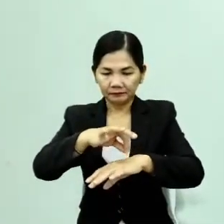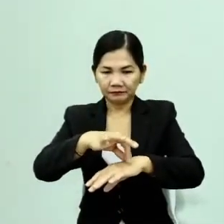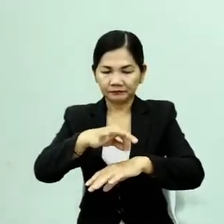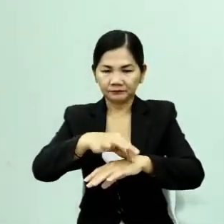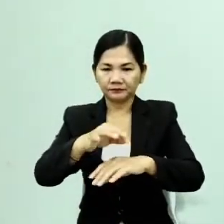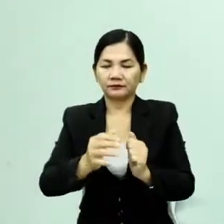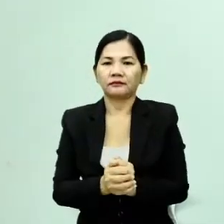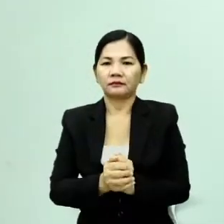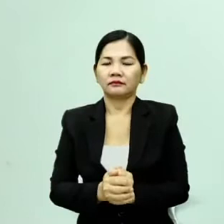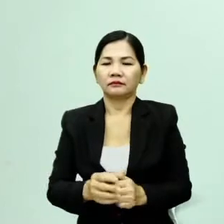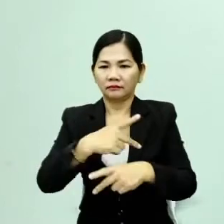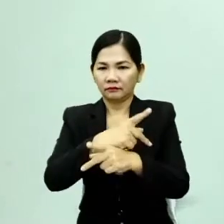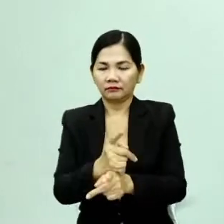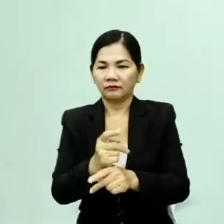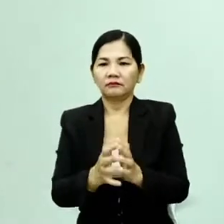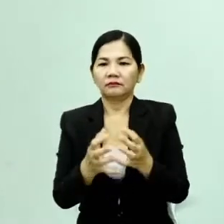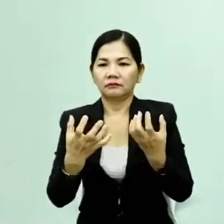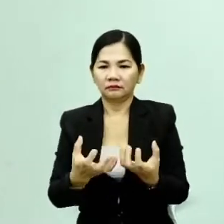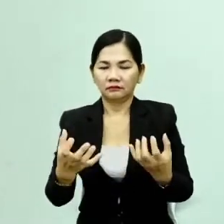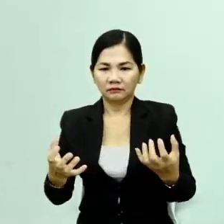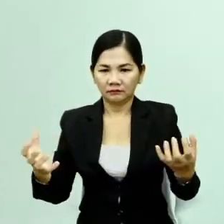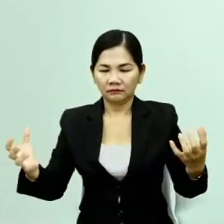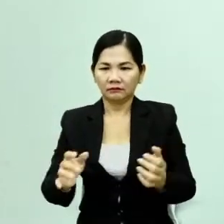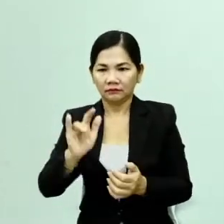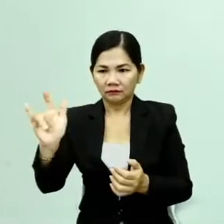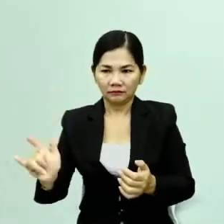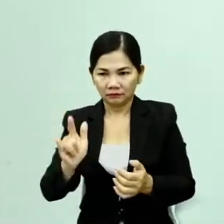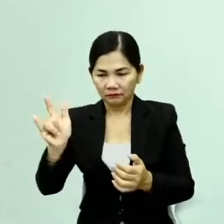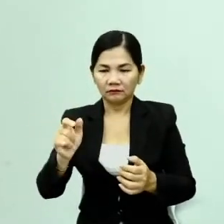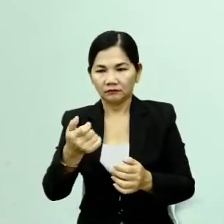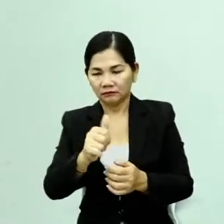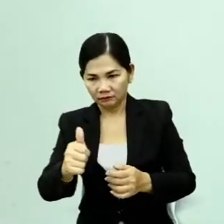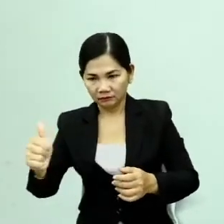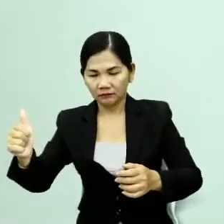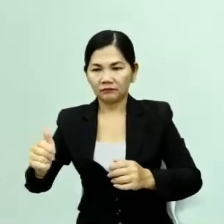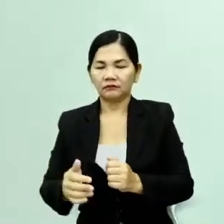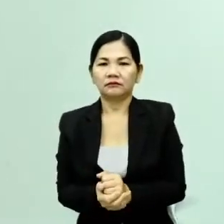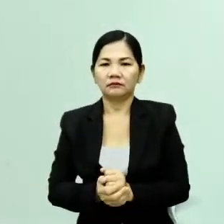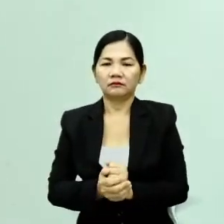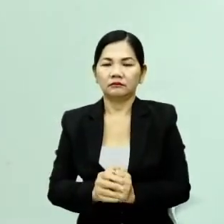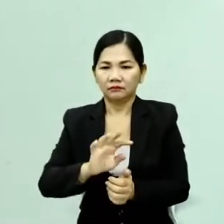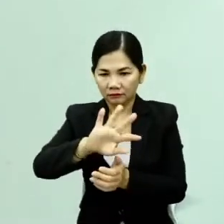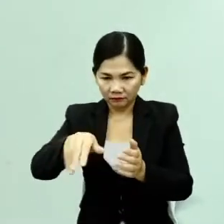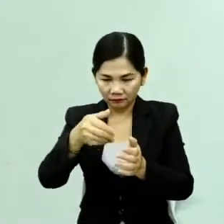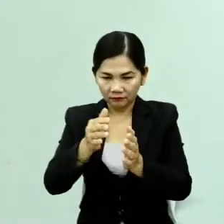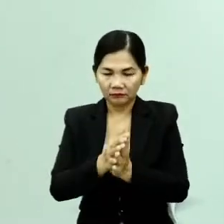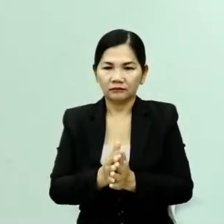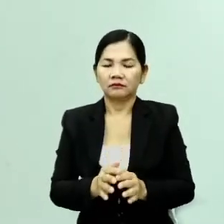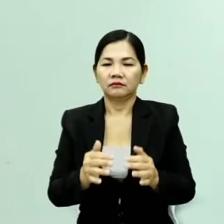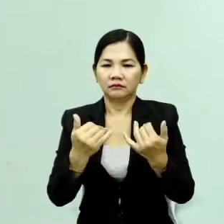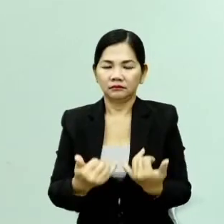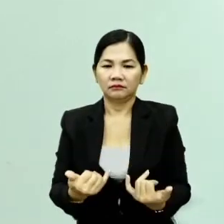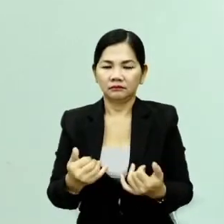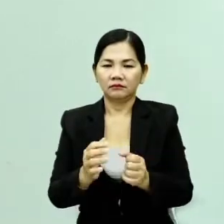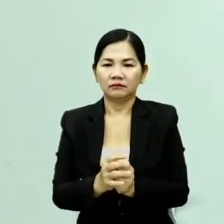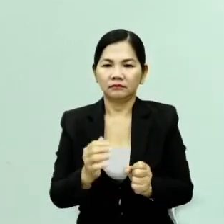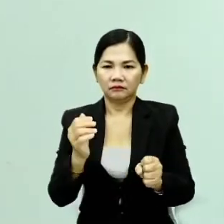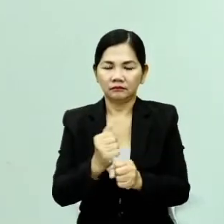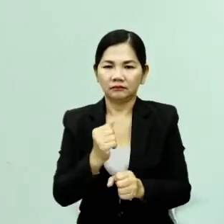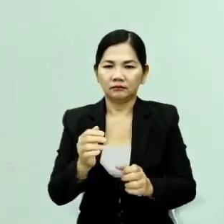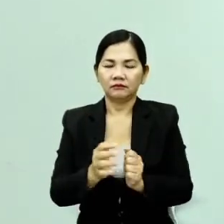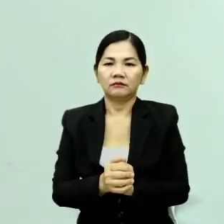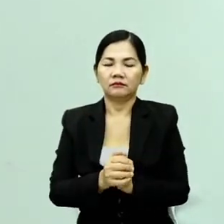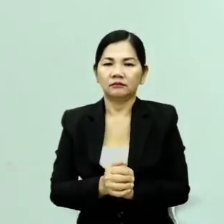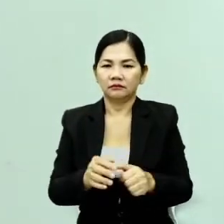cha sắm ráp cha phật tư chia sắm bìa cha prap sen sen nha con cha ở con tràn chẳng con câu tặng cha con chăm